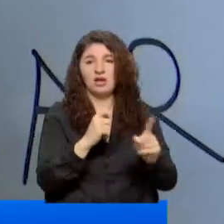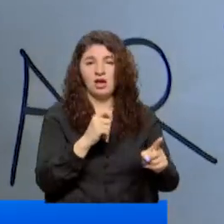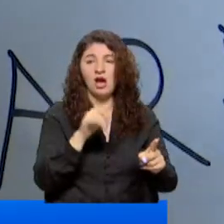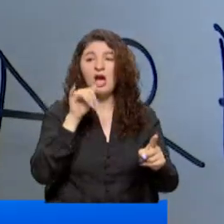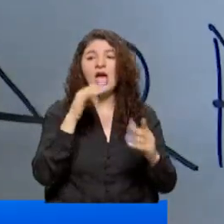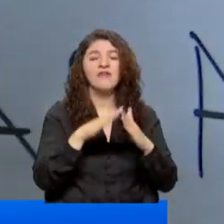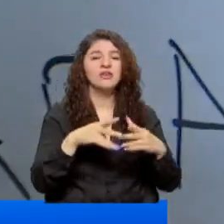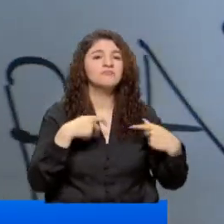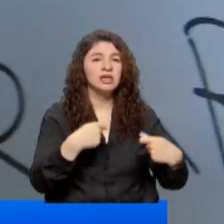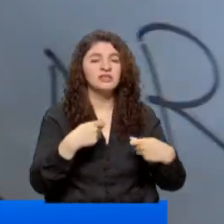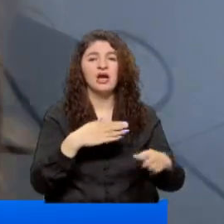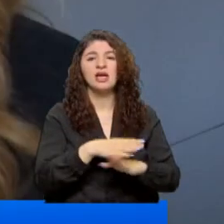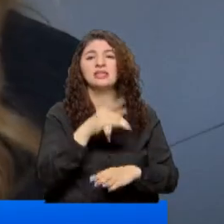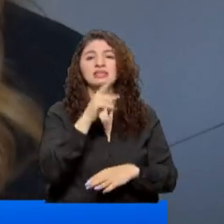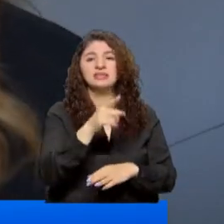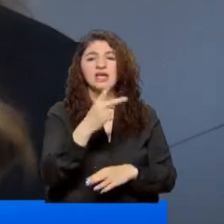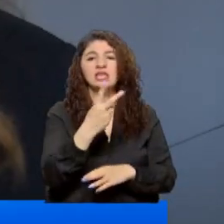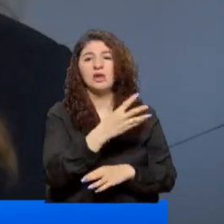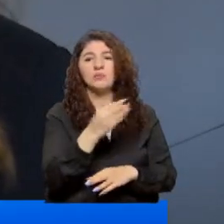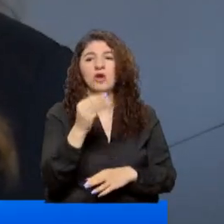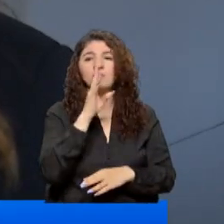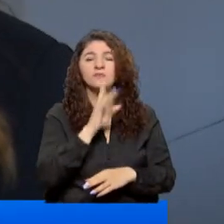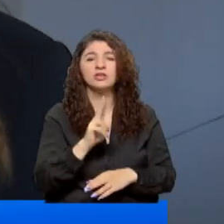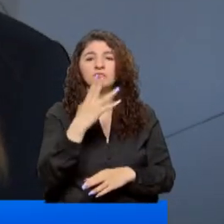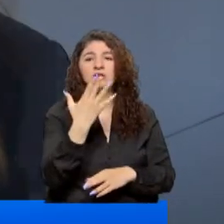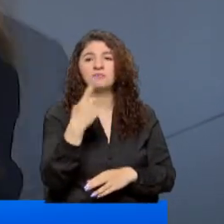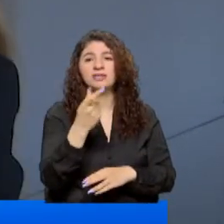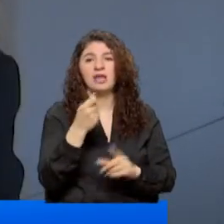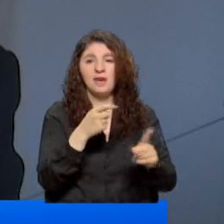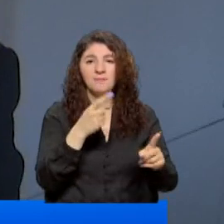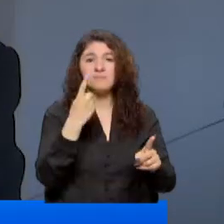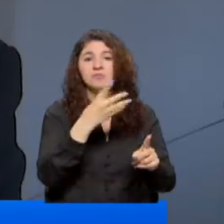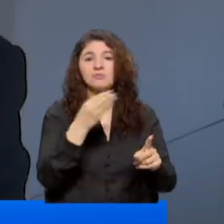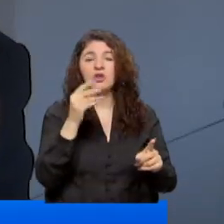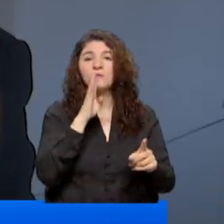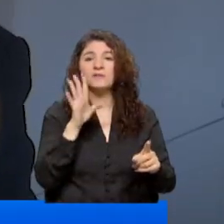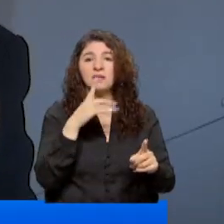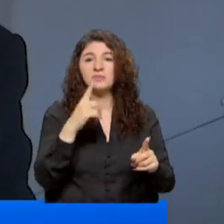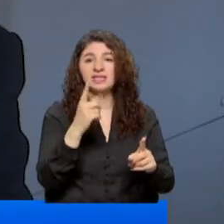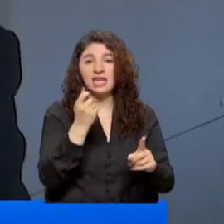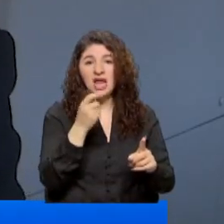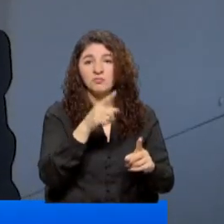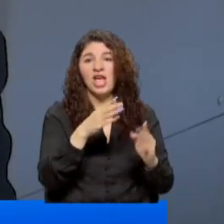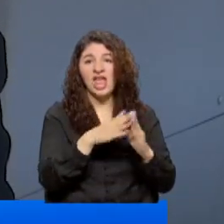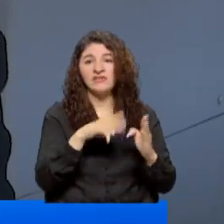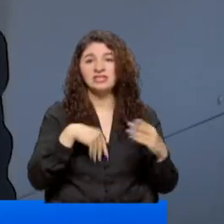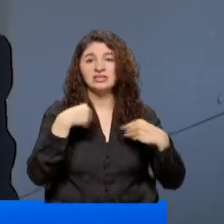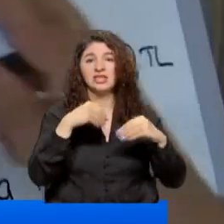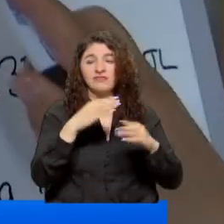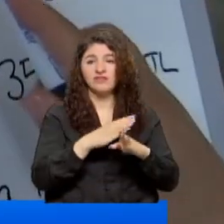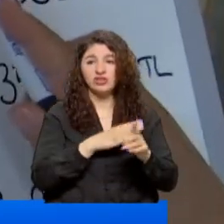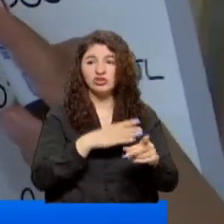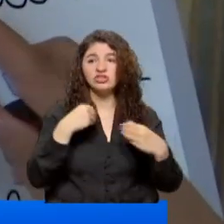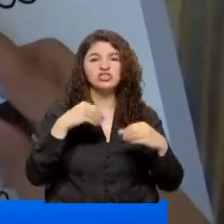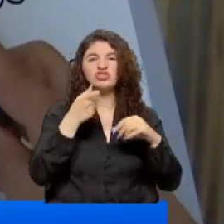liraydı evin maliyeti Aslında size 2 milyon 475 bin liraya 20 milyon 450 bin liraya bu evini satan